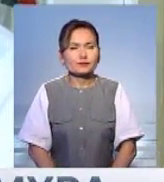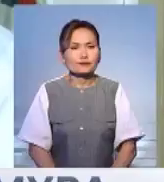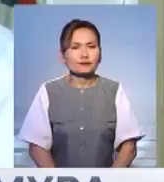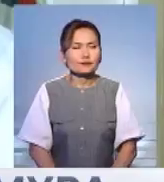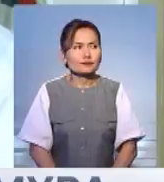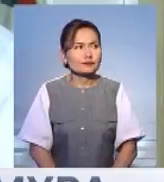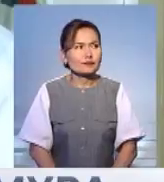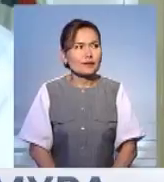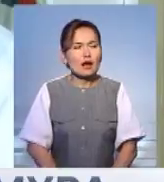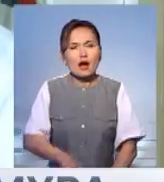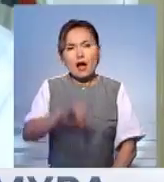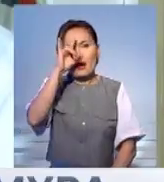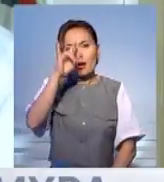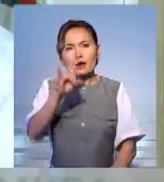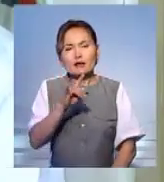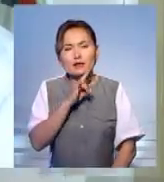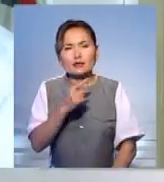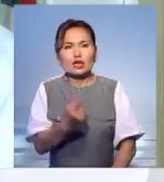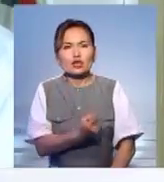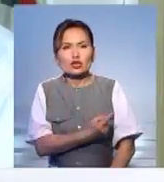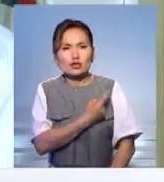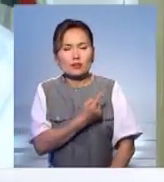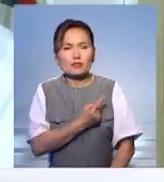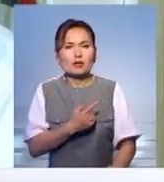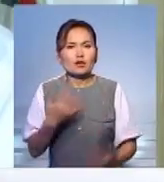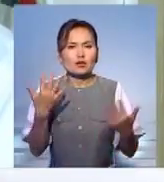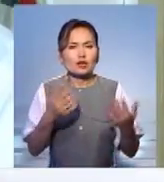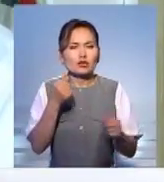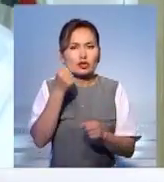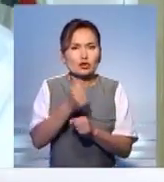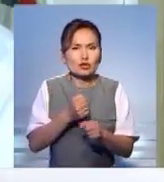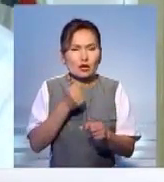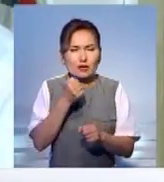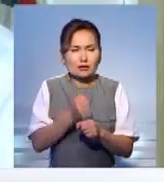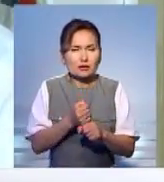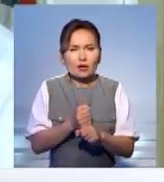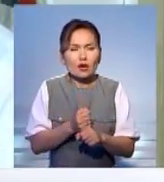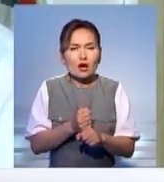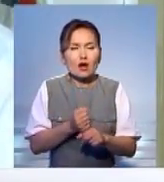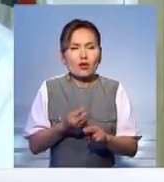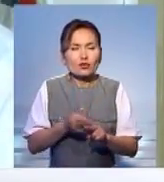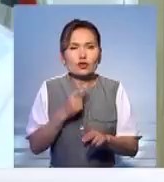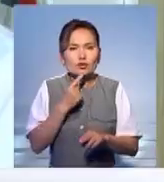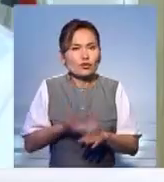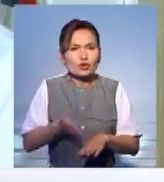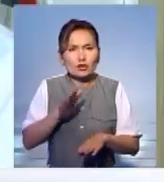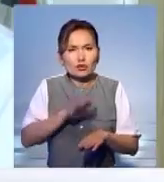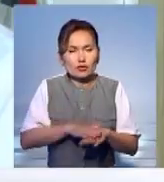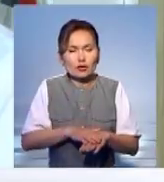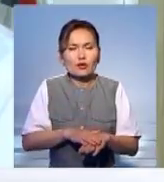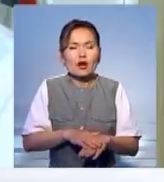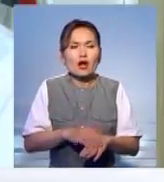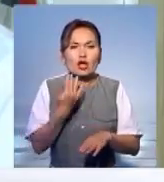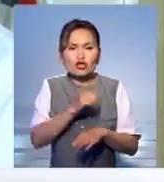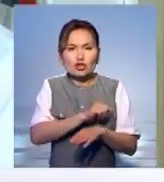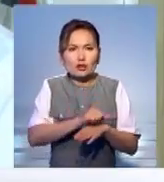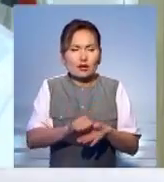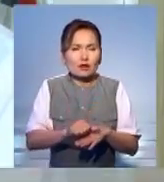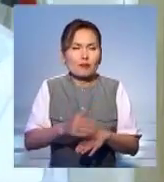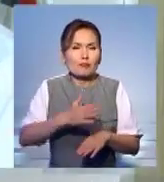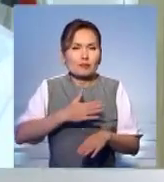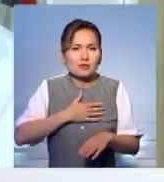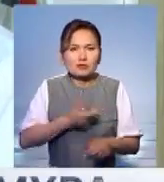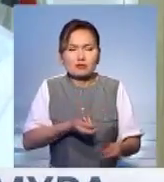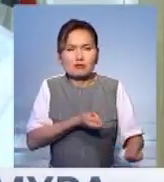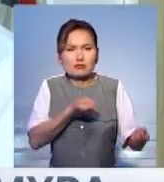Қазақстанда шеберлердің бәрінің жаңа қолынан шетелден барып ағаш әкелу мүмкіндігі жоқ. Сондықтан неге өзіміздегі ағаштарды пайдаланып оны